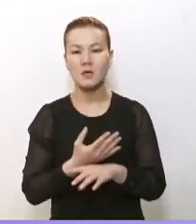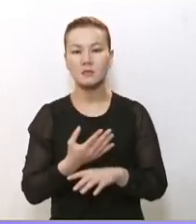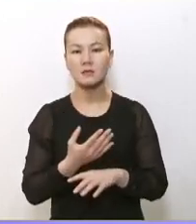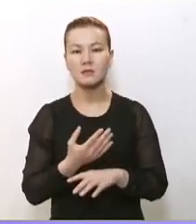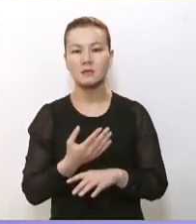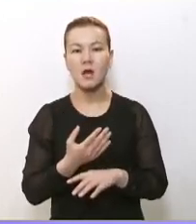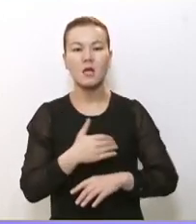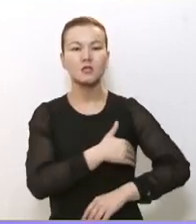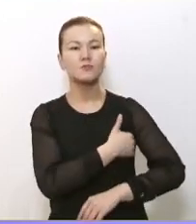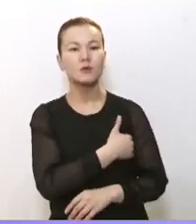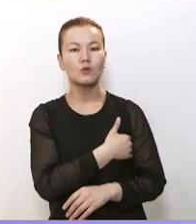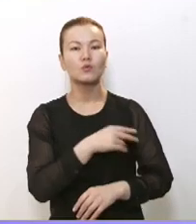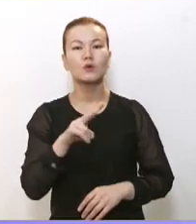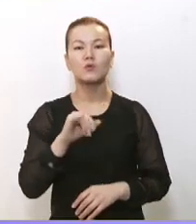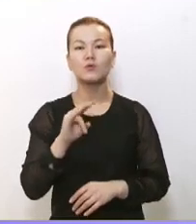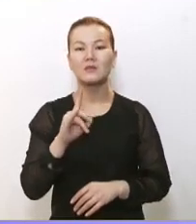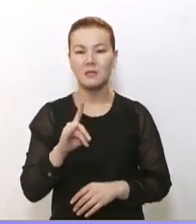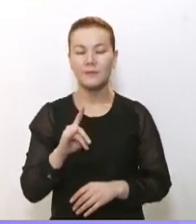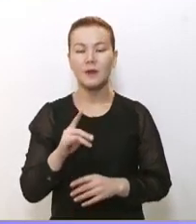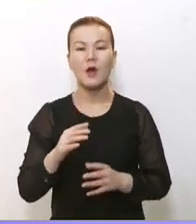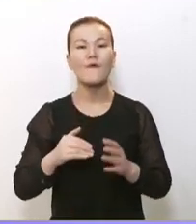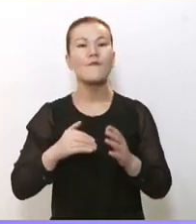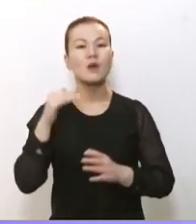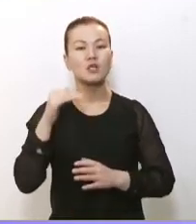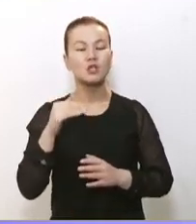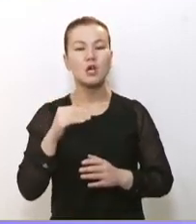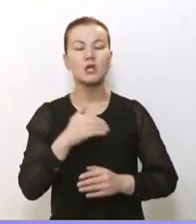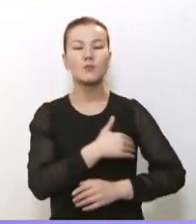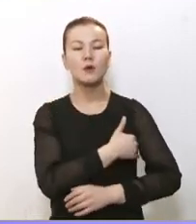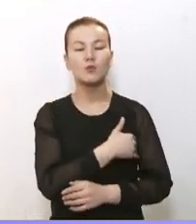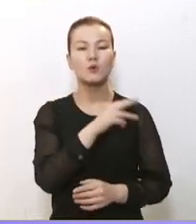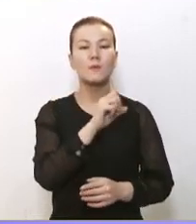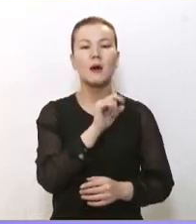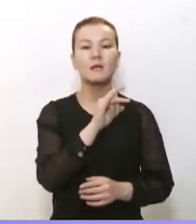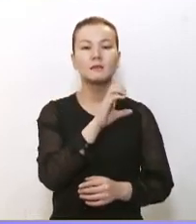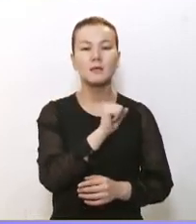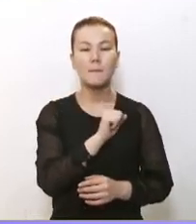раз температура Луны выше температуры Марса?